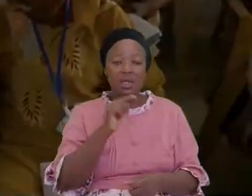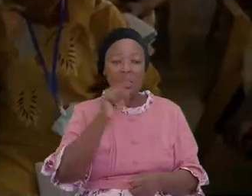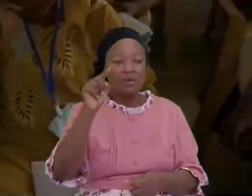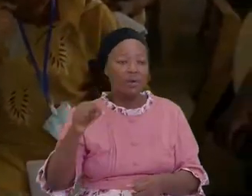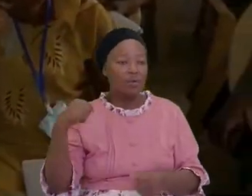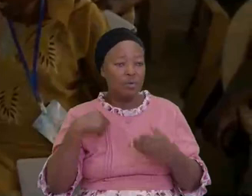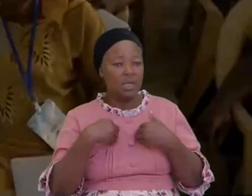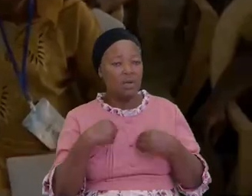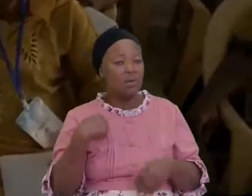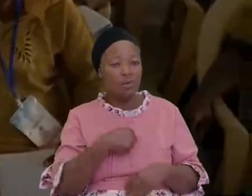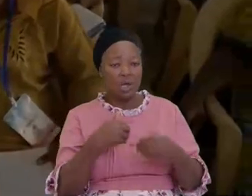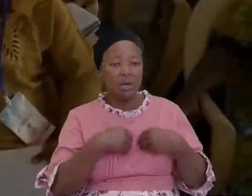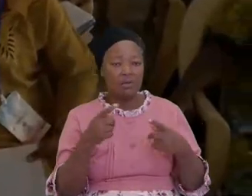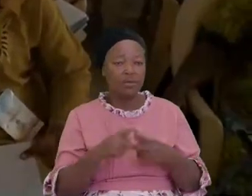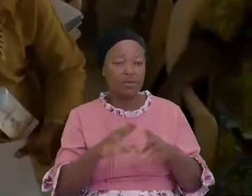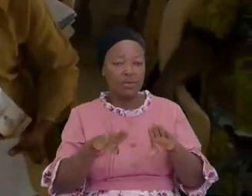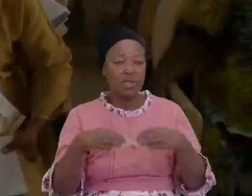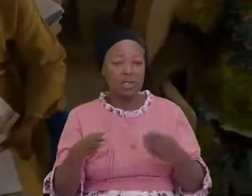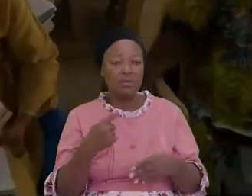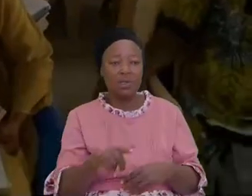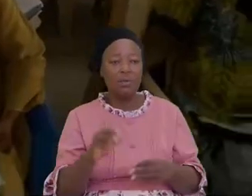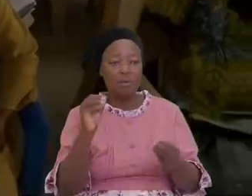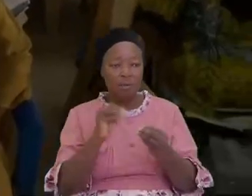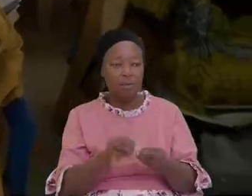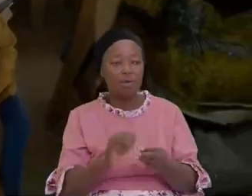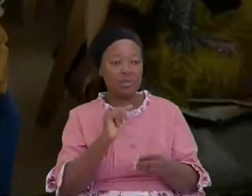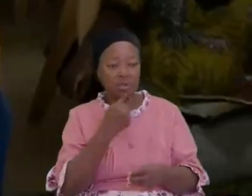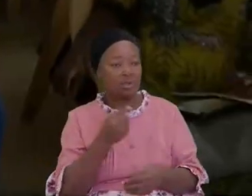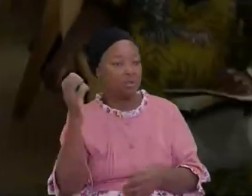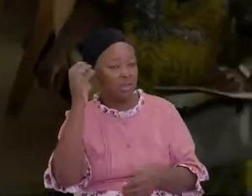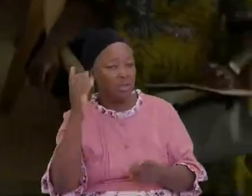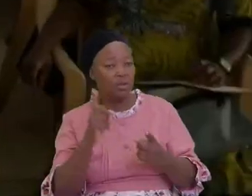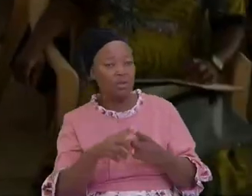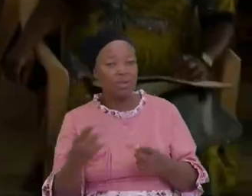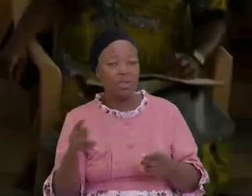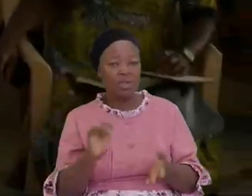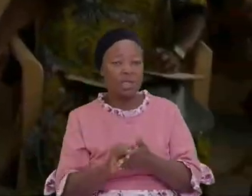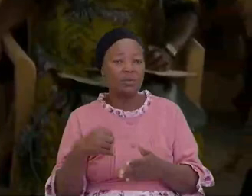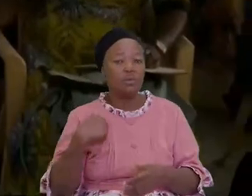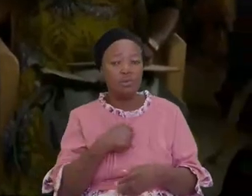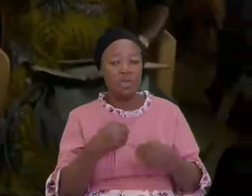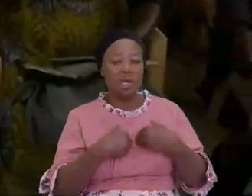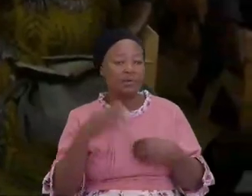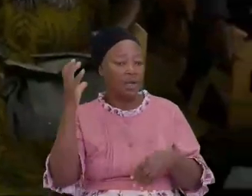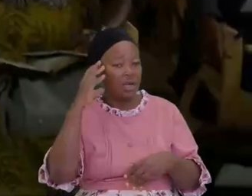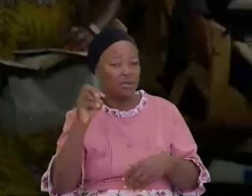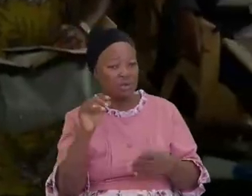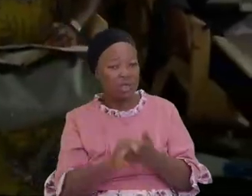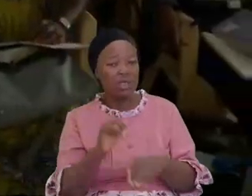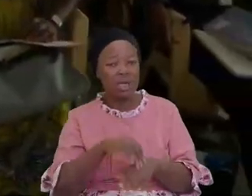c'est pourquoi nous devons d'autant plus nous attacher aux choses que nous avons